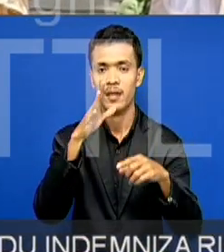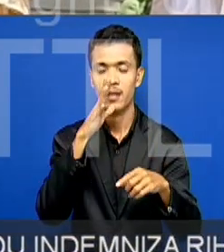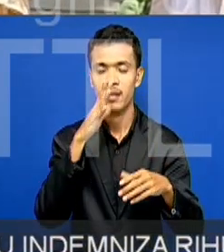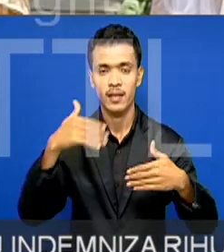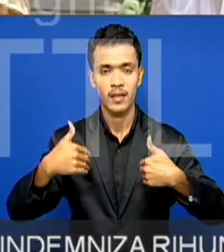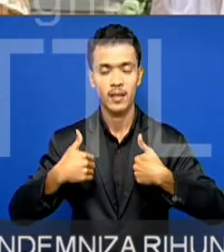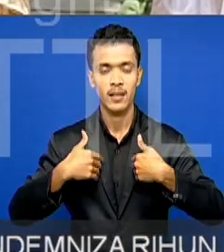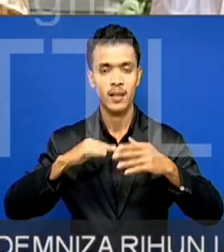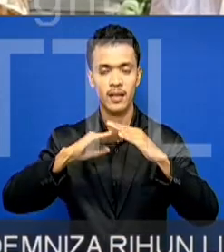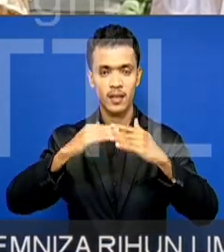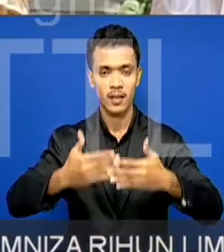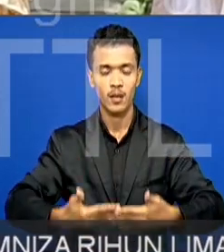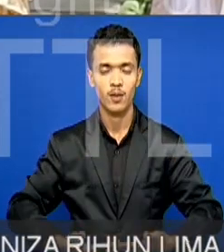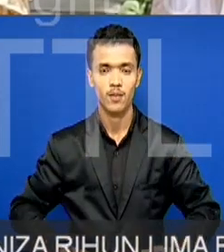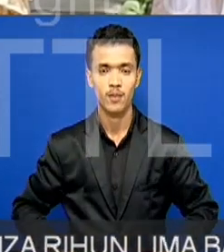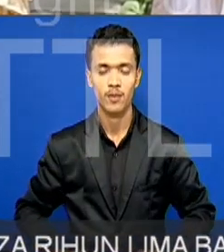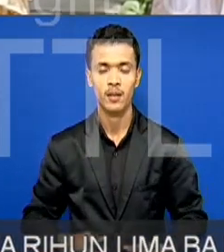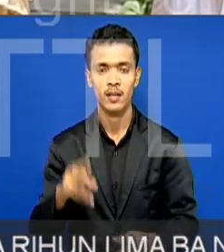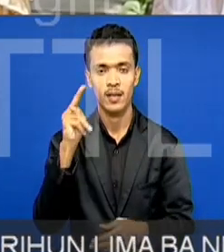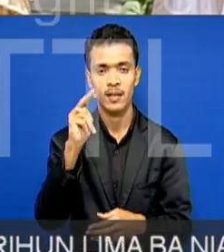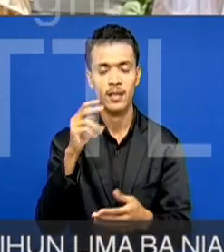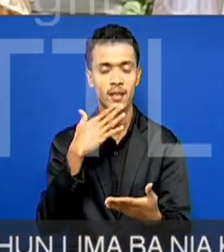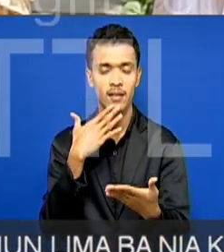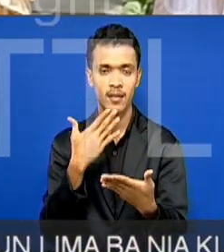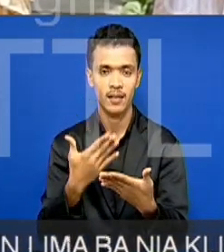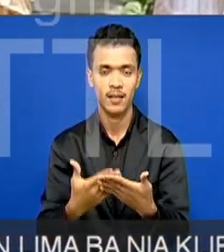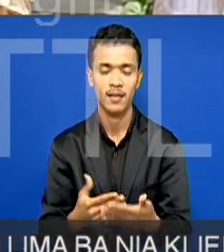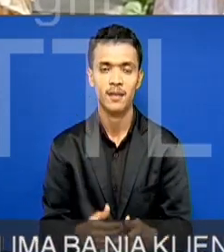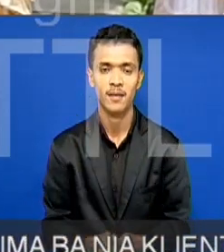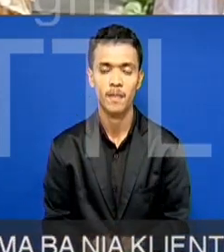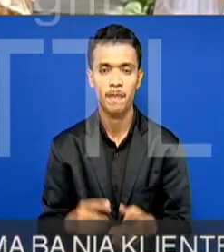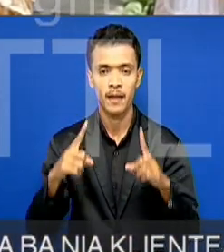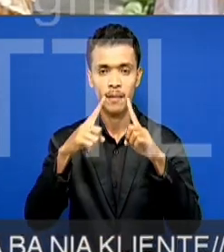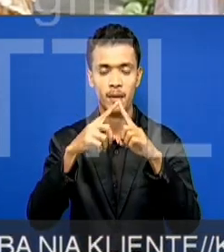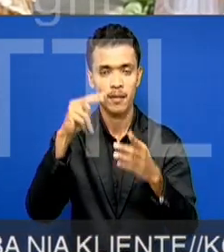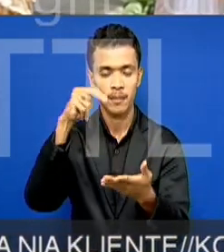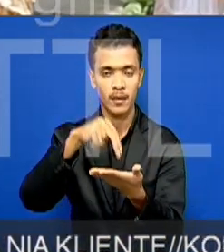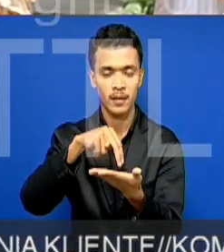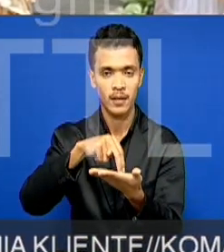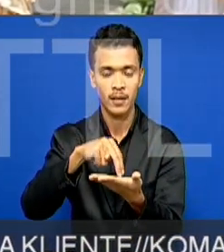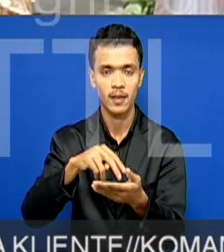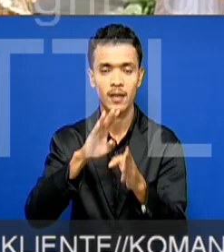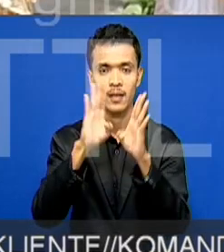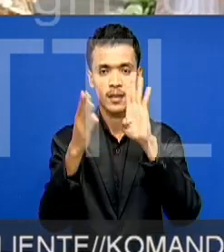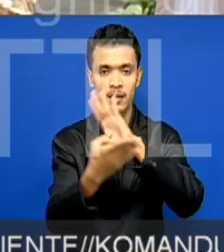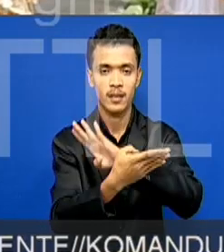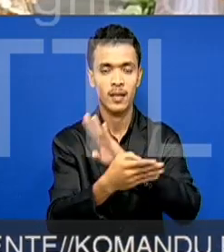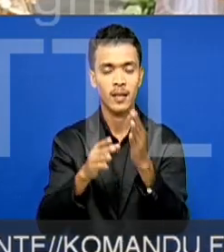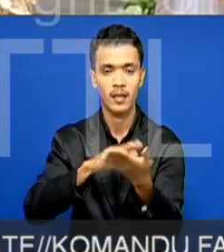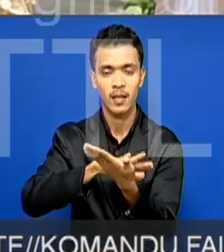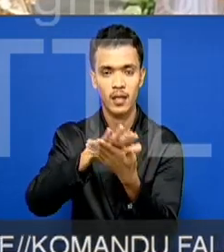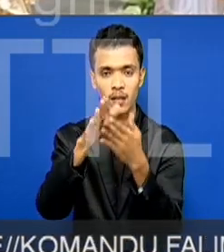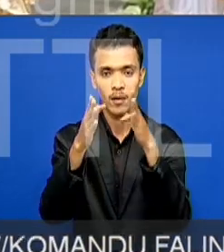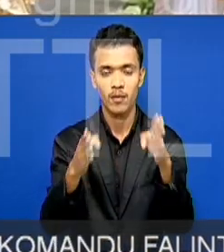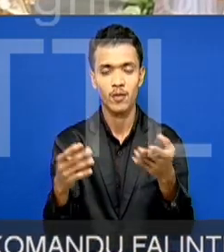ne, mas nia sei diak. Ba partera ba dane sai cleaner sai te in ne